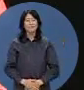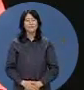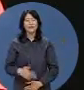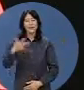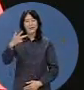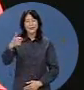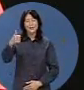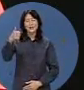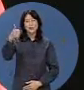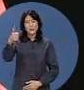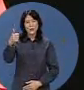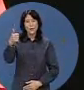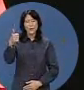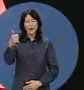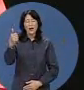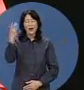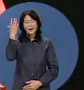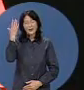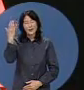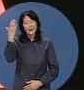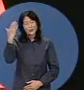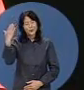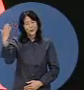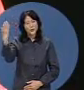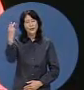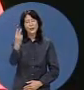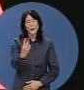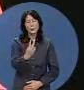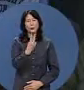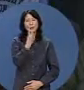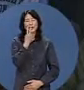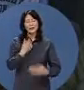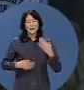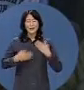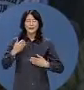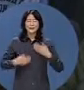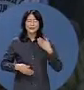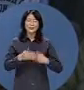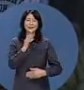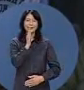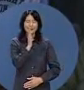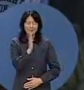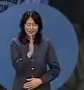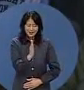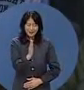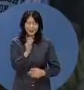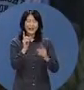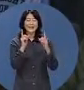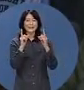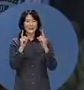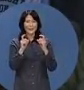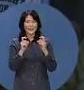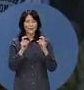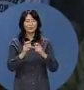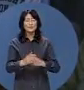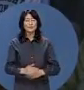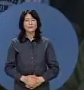めに山下市長が、幻想的な雰囲気の中でリラックスしながら楽しんでくださいと挨